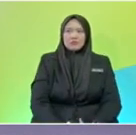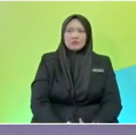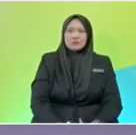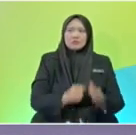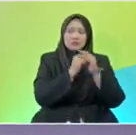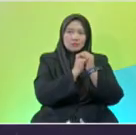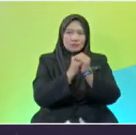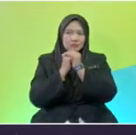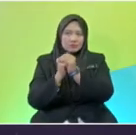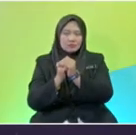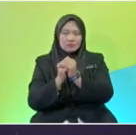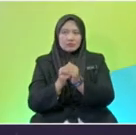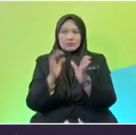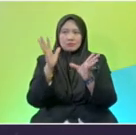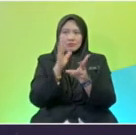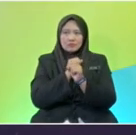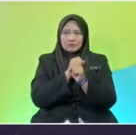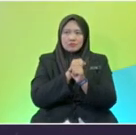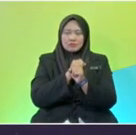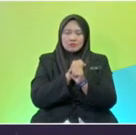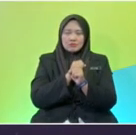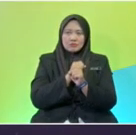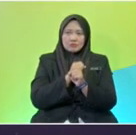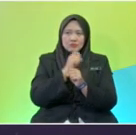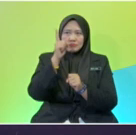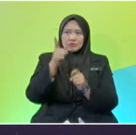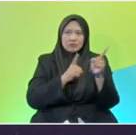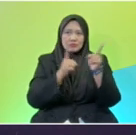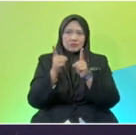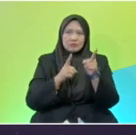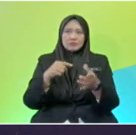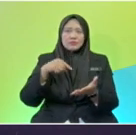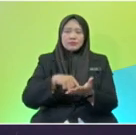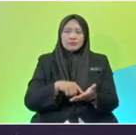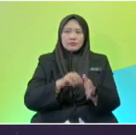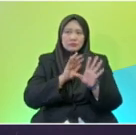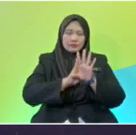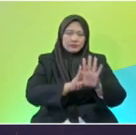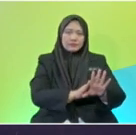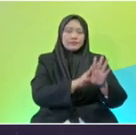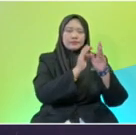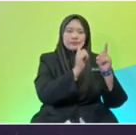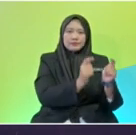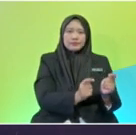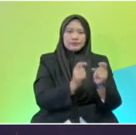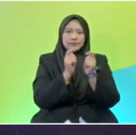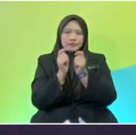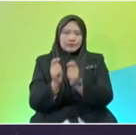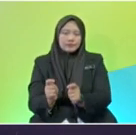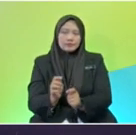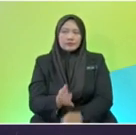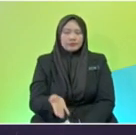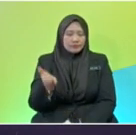Oke jadi kita kasih ini telah menunjukkan tolak berturut turut serta kita tadi hidangan pertama hidangan yang kedua